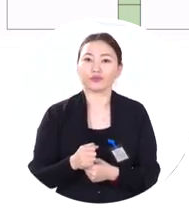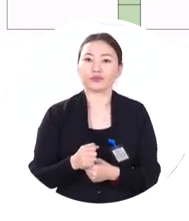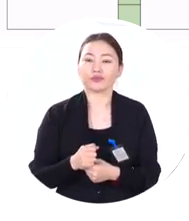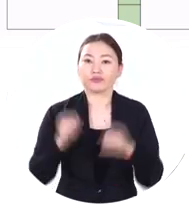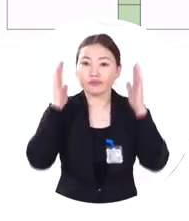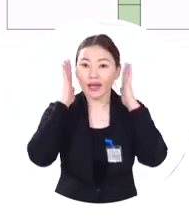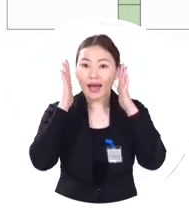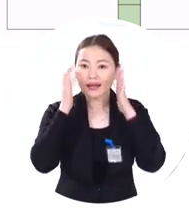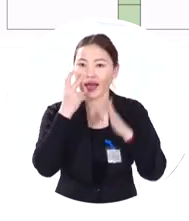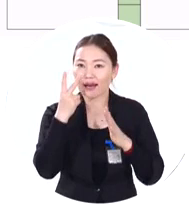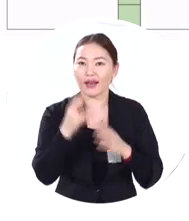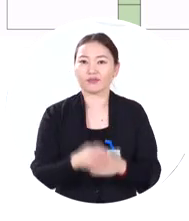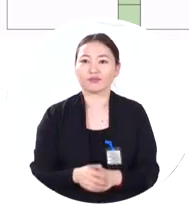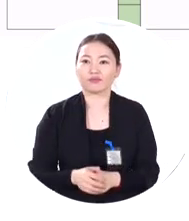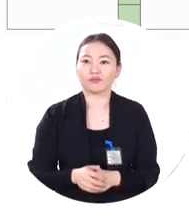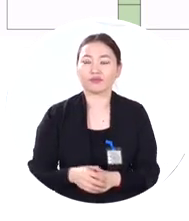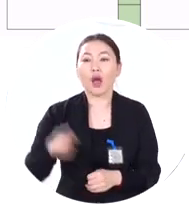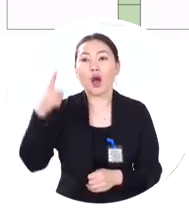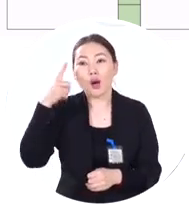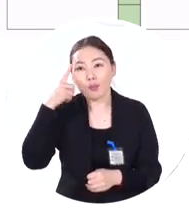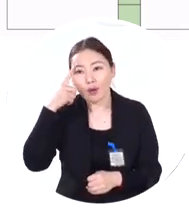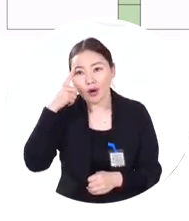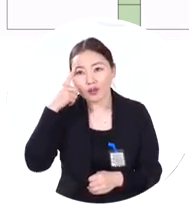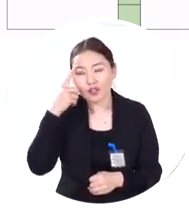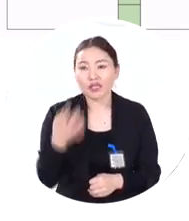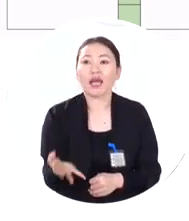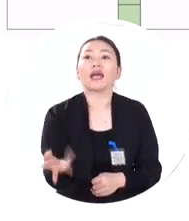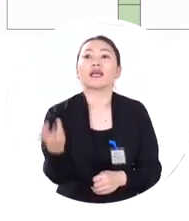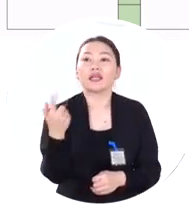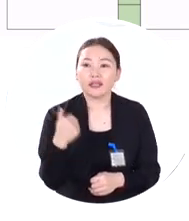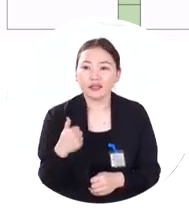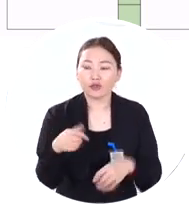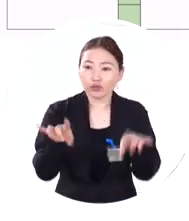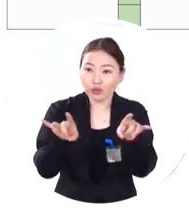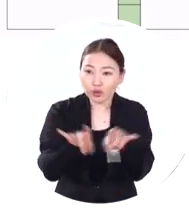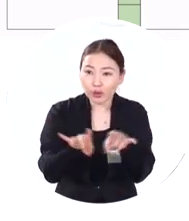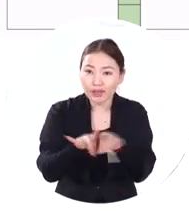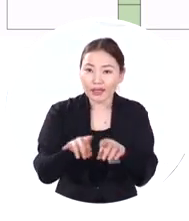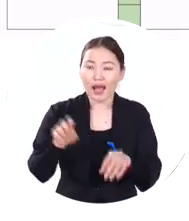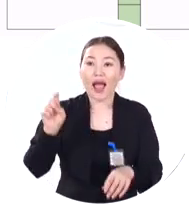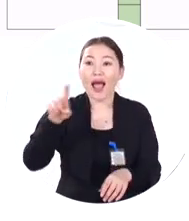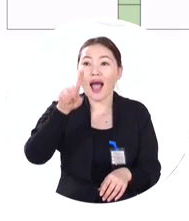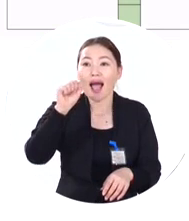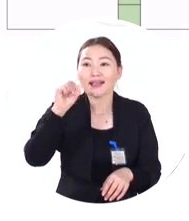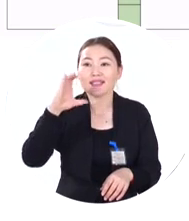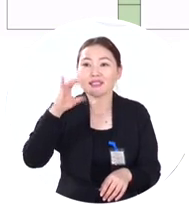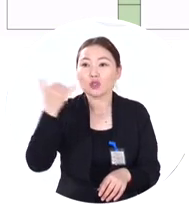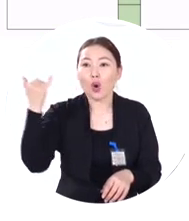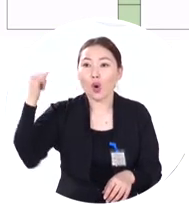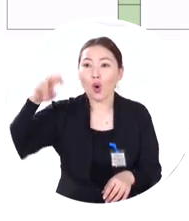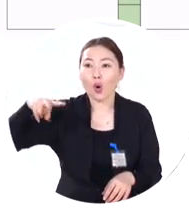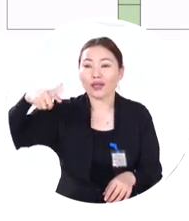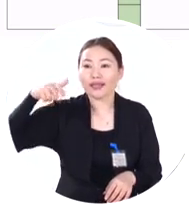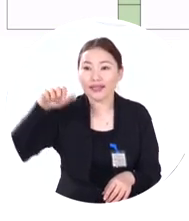хараарай. Монголоос хідэн зүйлийн асуулга шаардсан бэ? За, энэ асуулт маань тоо бичигдэж